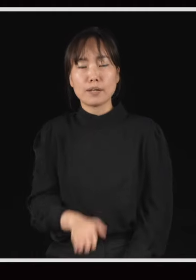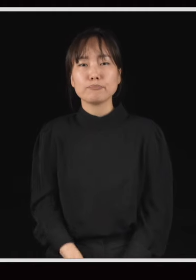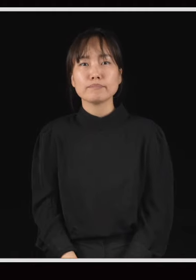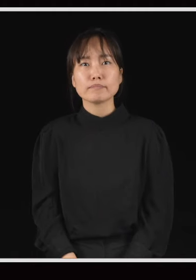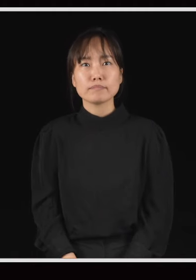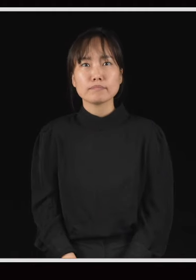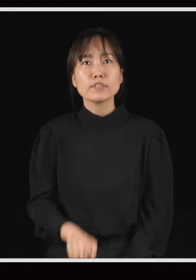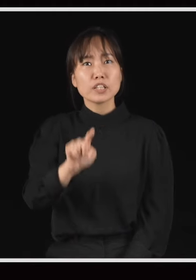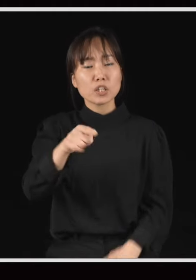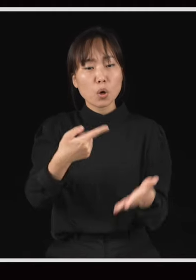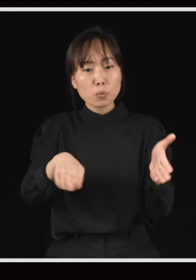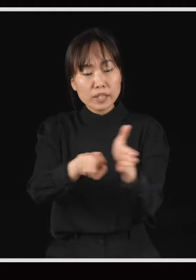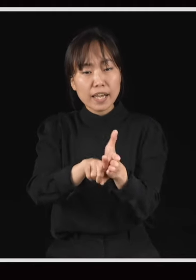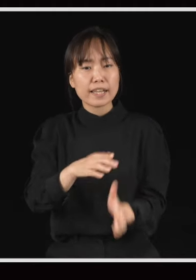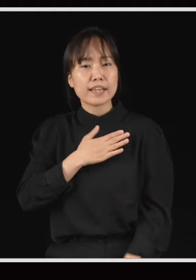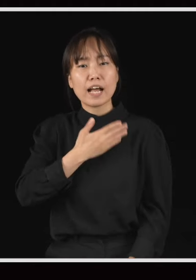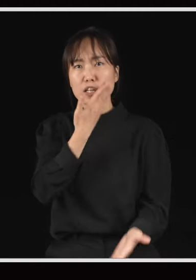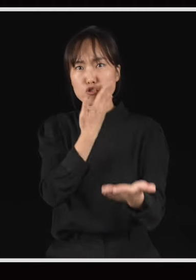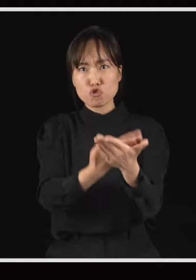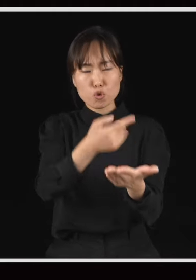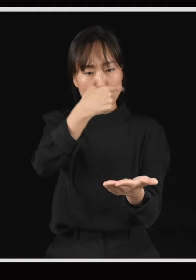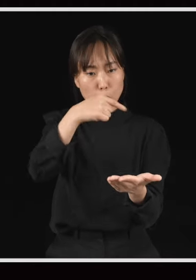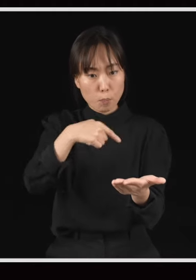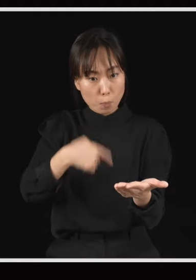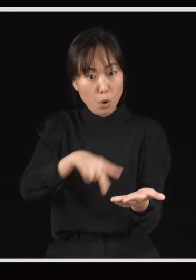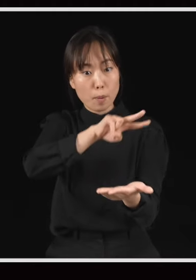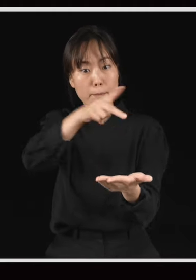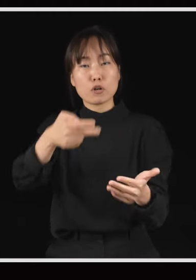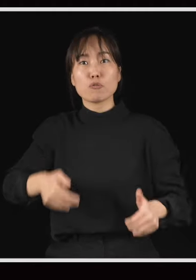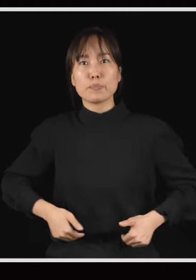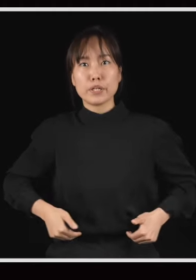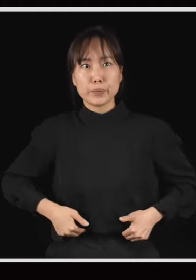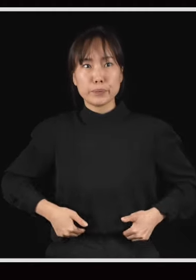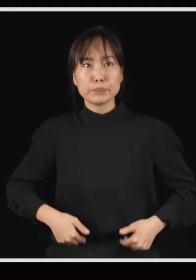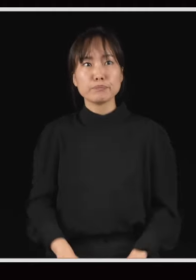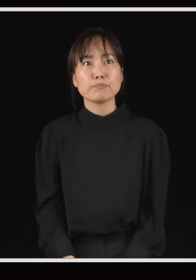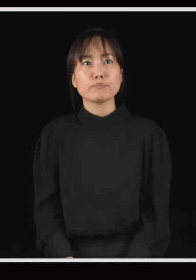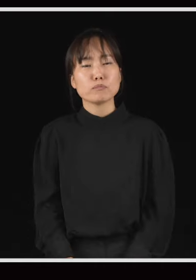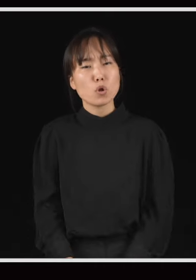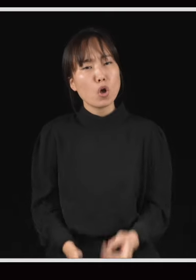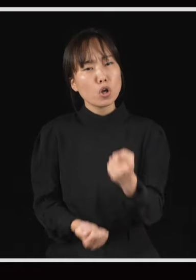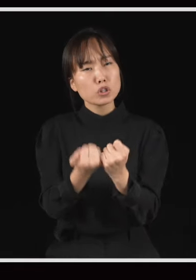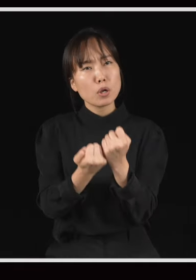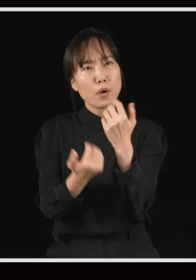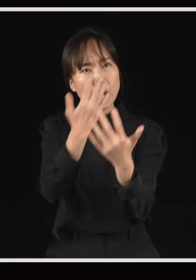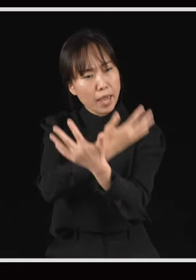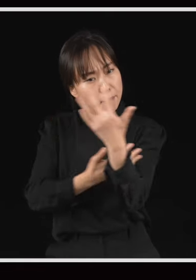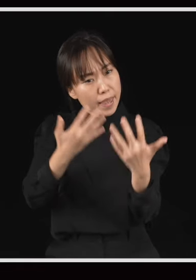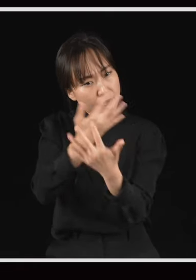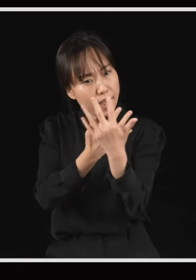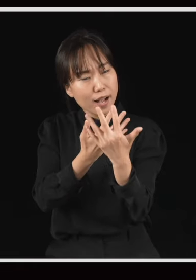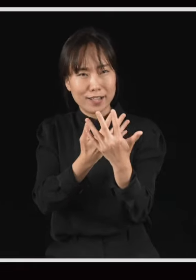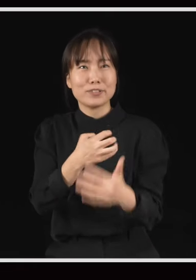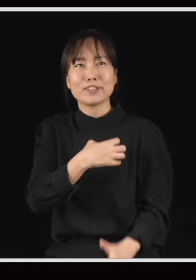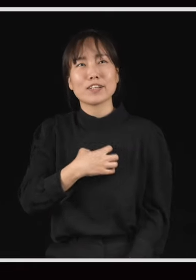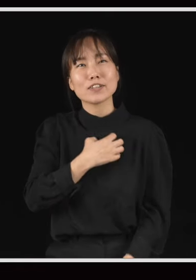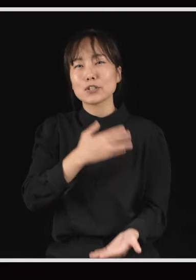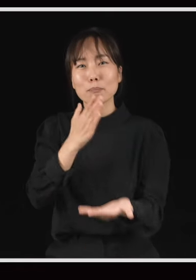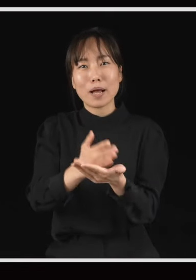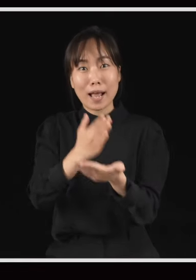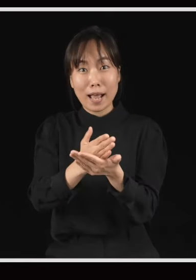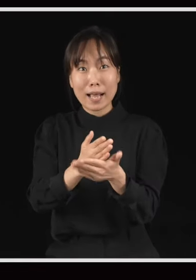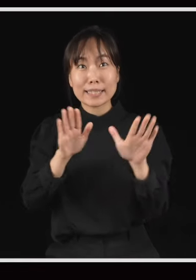나에게 중요한 것들의 포트폴리오를 우선 리모델링을 해야 됩니다. 근데 당장은 이게 너무 막연하시기 때문에 후반부에서는 이런 것들을